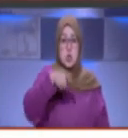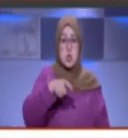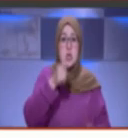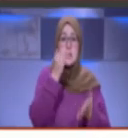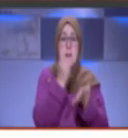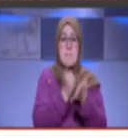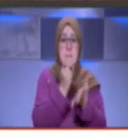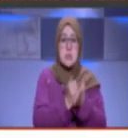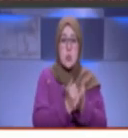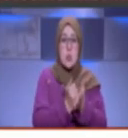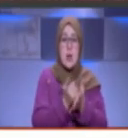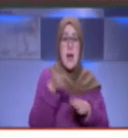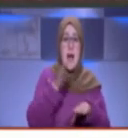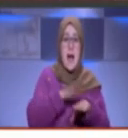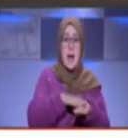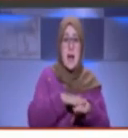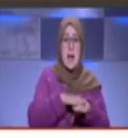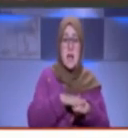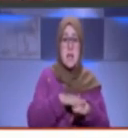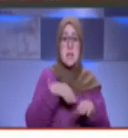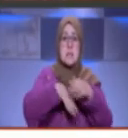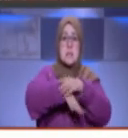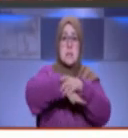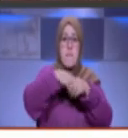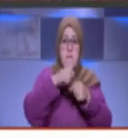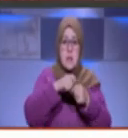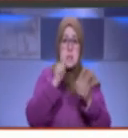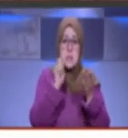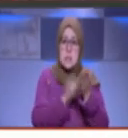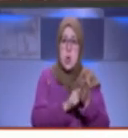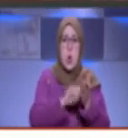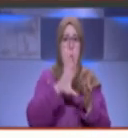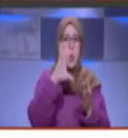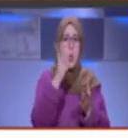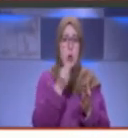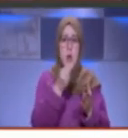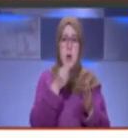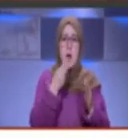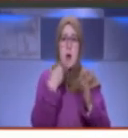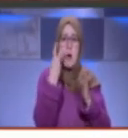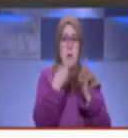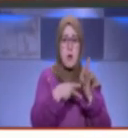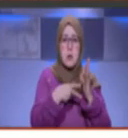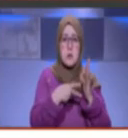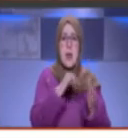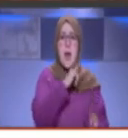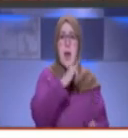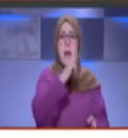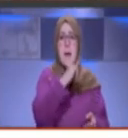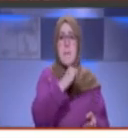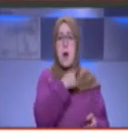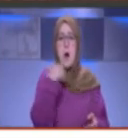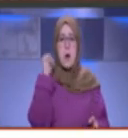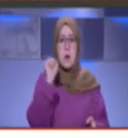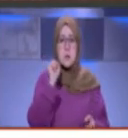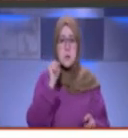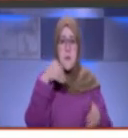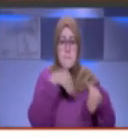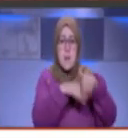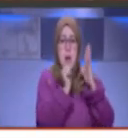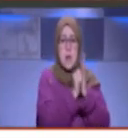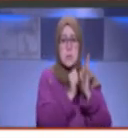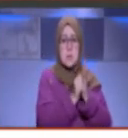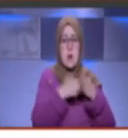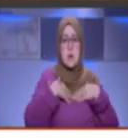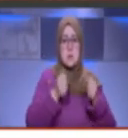يستمر الامر. وفي اعتقادي كل المؤشرات بتقول ان فتره العزل سوف